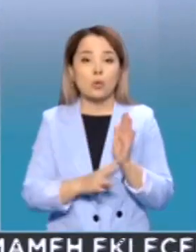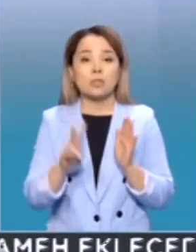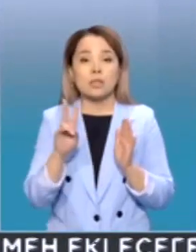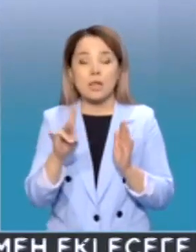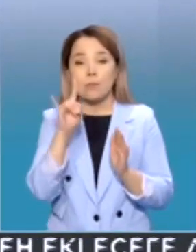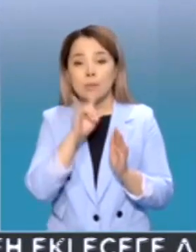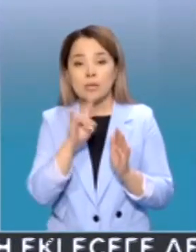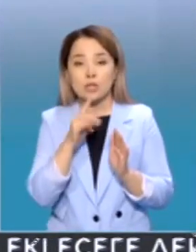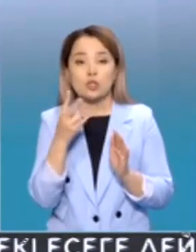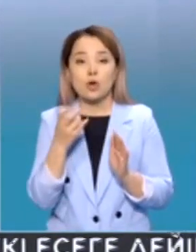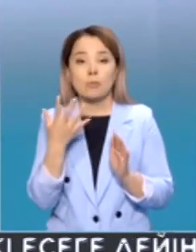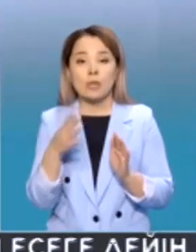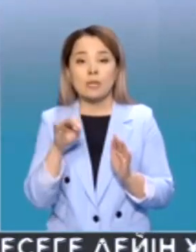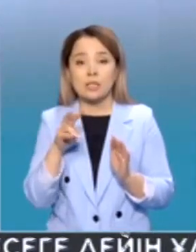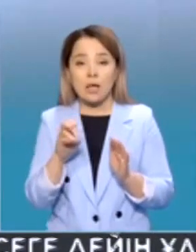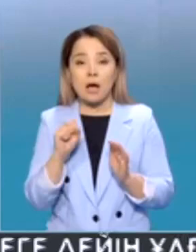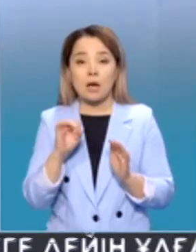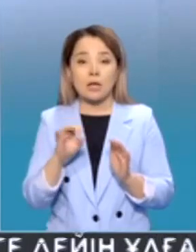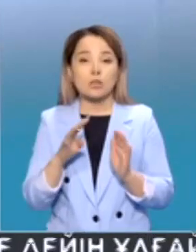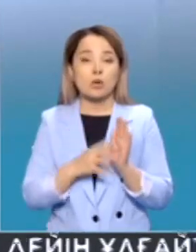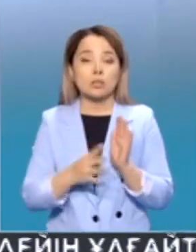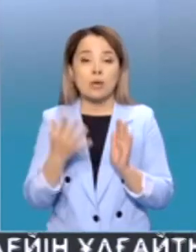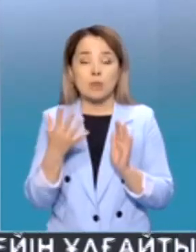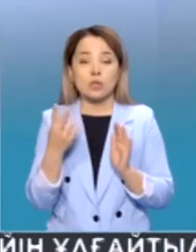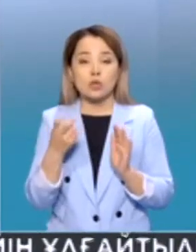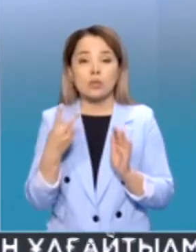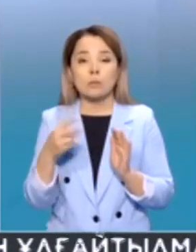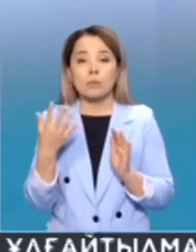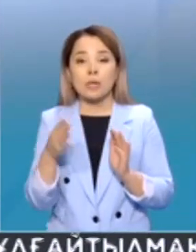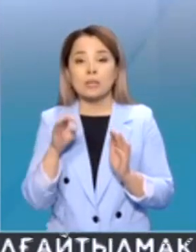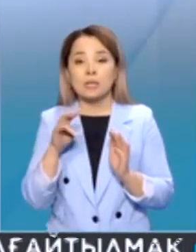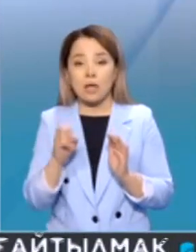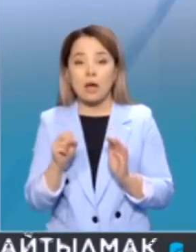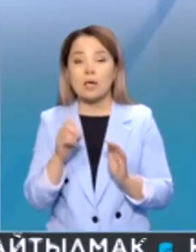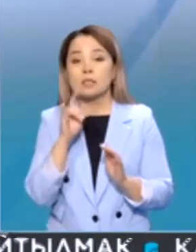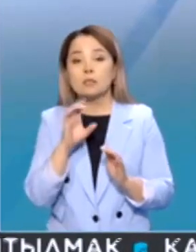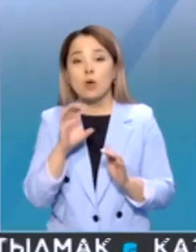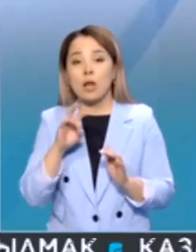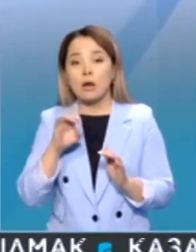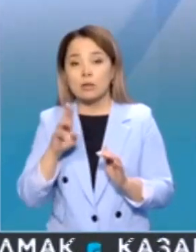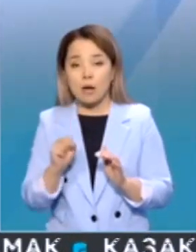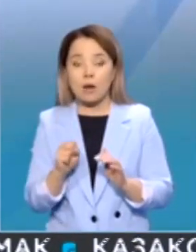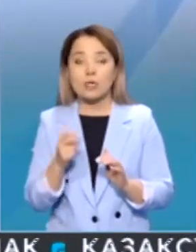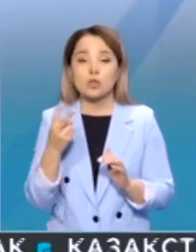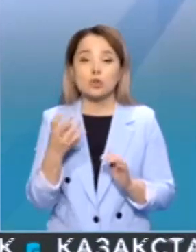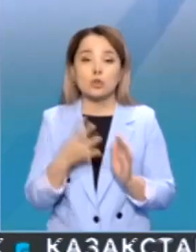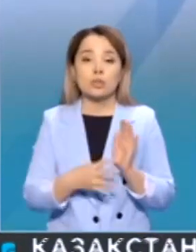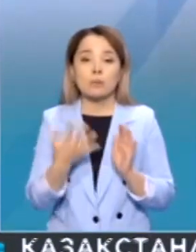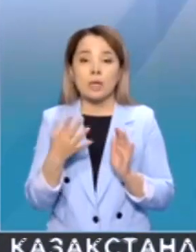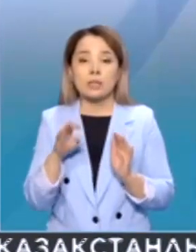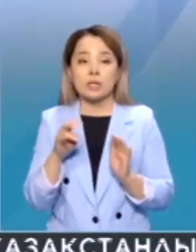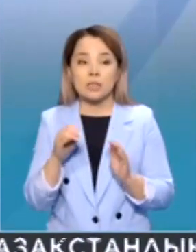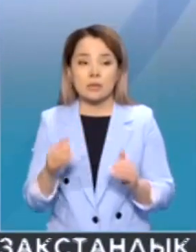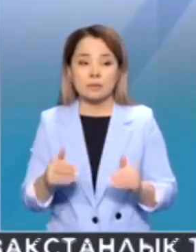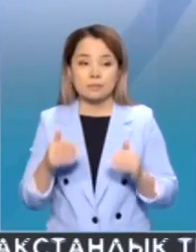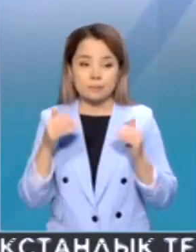АИ-92 бензині 205 теңге, АИ-95 225 теңге, ал солярканың литрі 295 теңге.